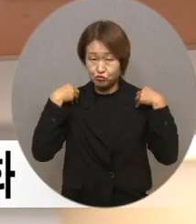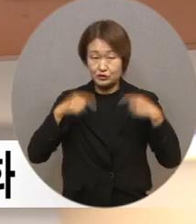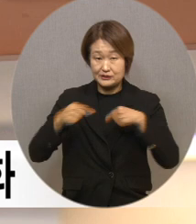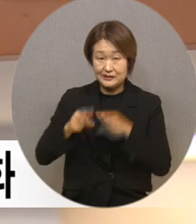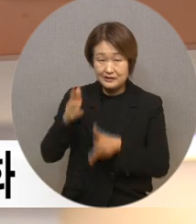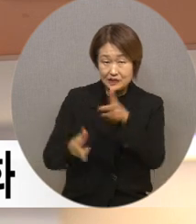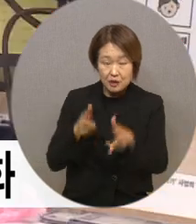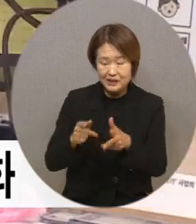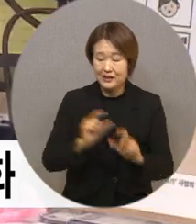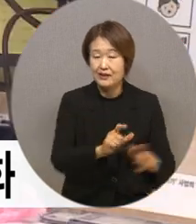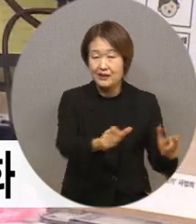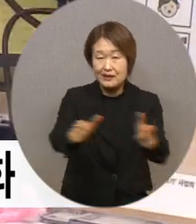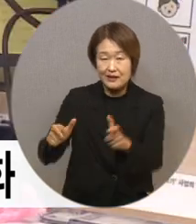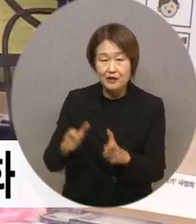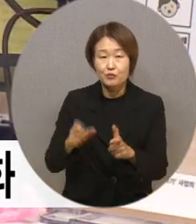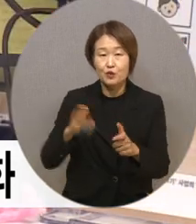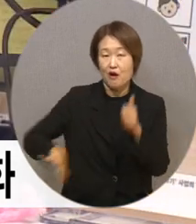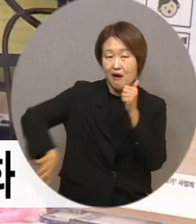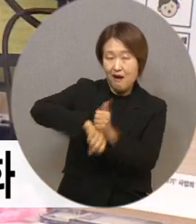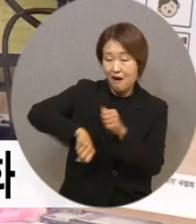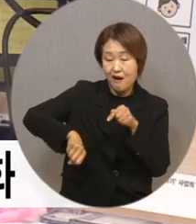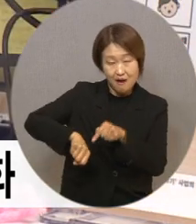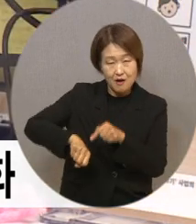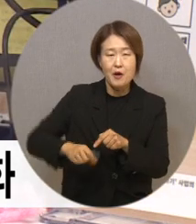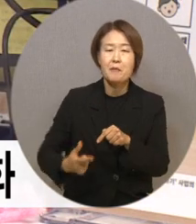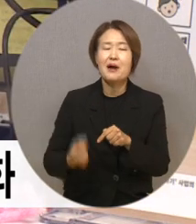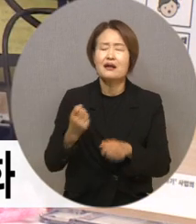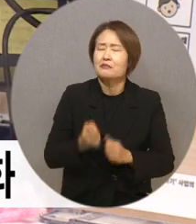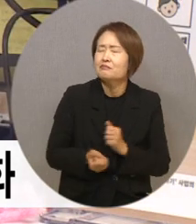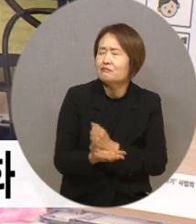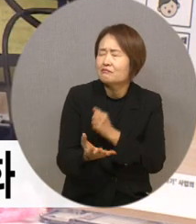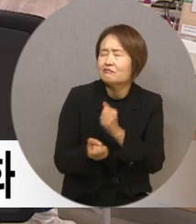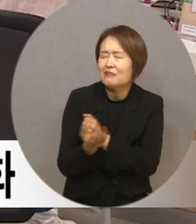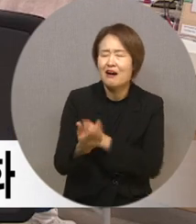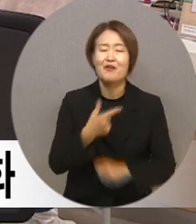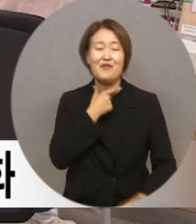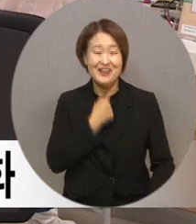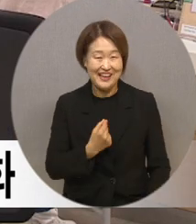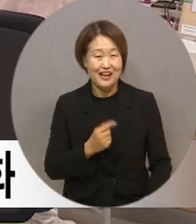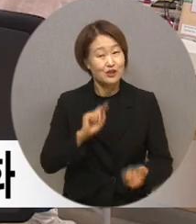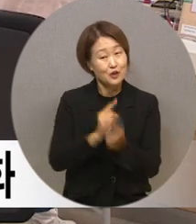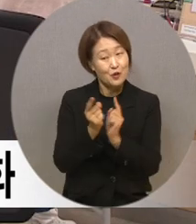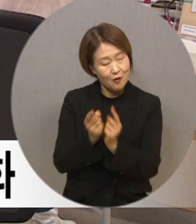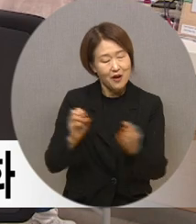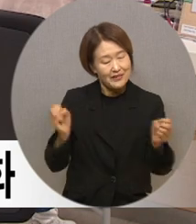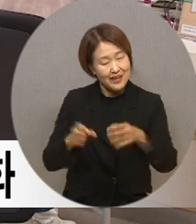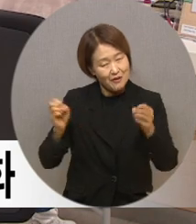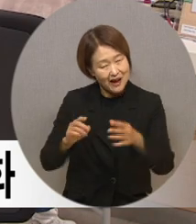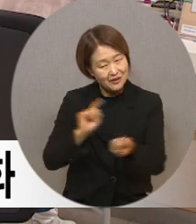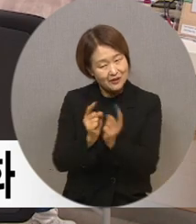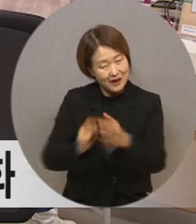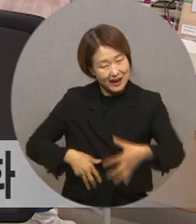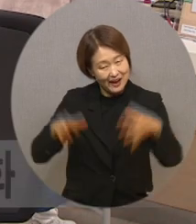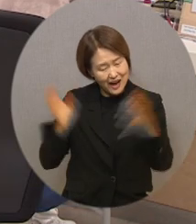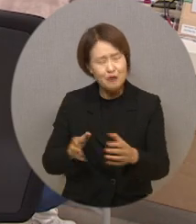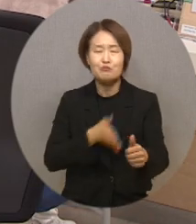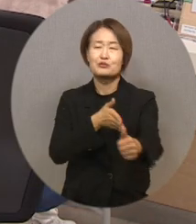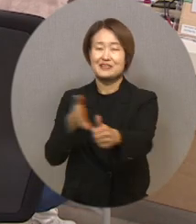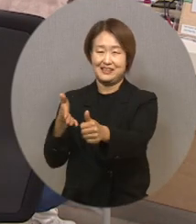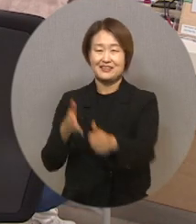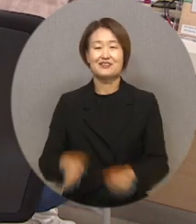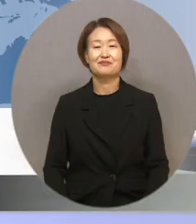기초 지자체와 소속 산하기관까지 신속히 전파될 수 있도록 소통과 협력을 강화해달라고 당부했습니다.